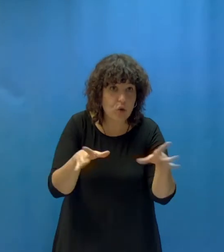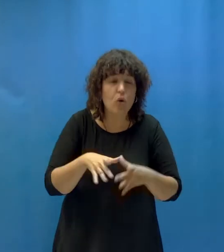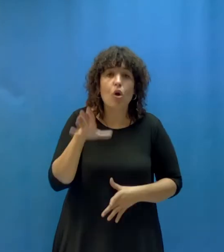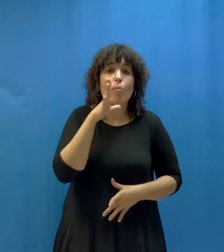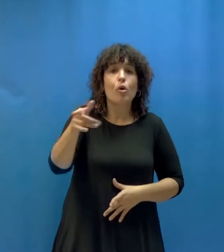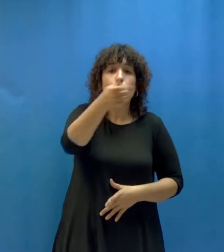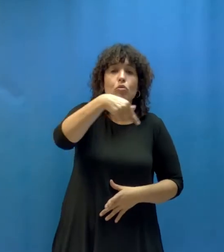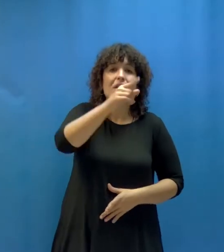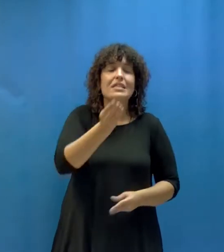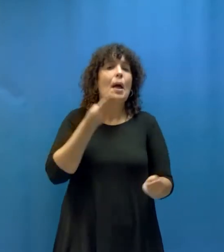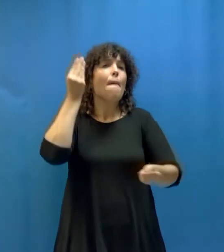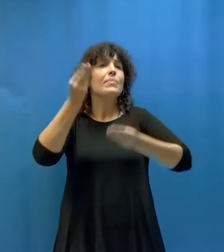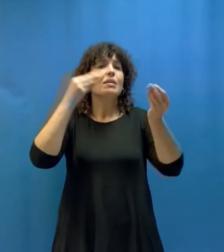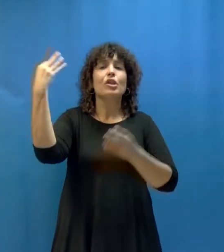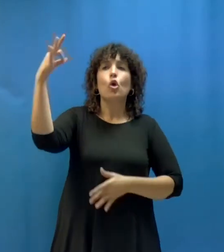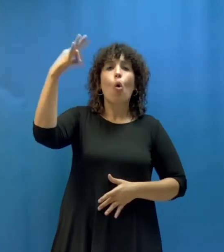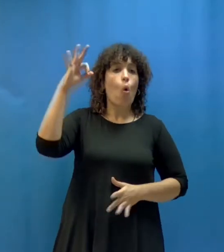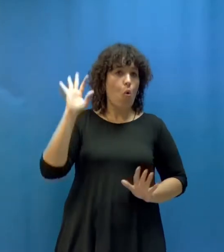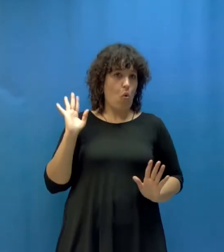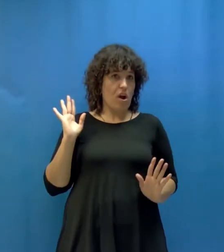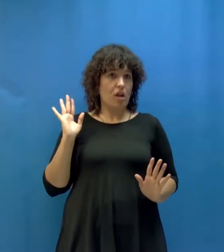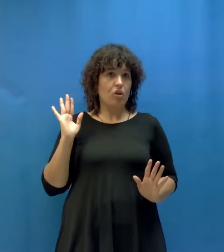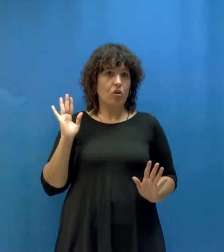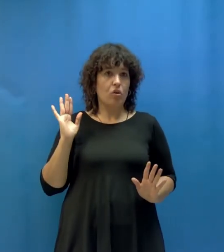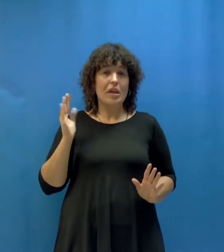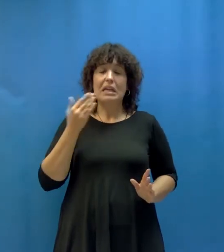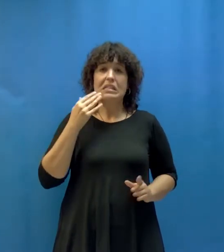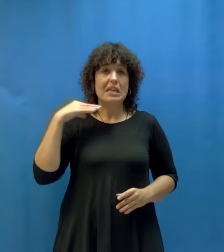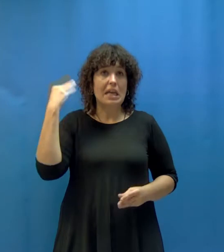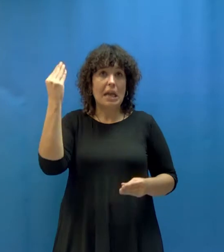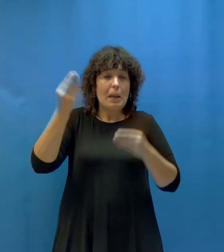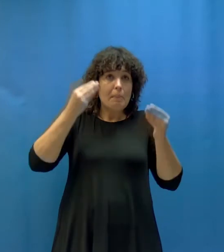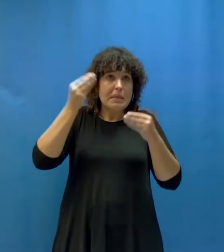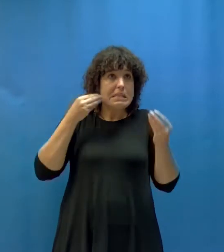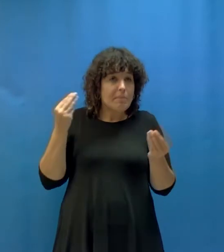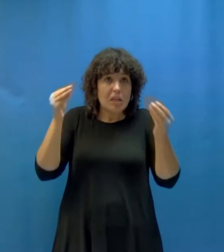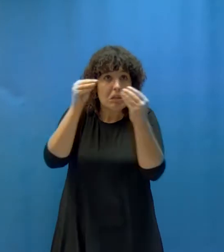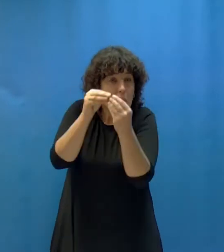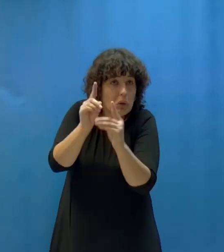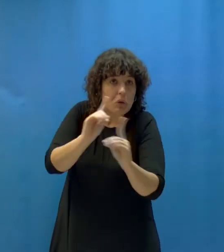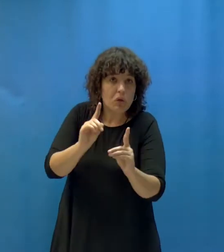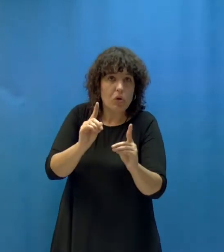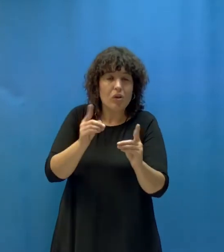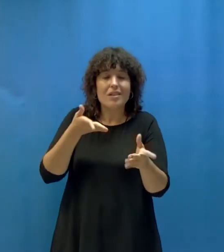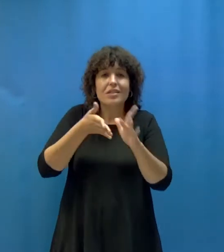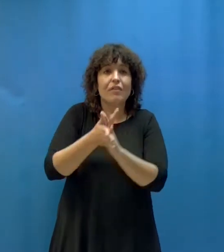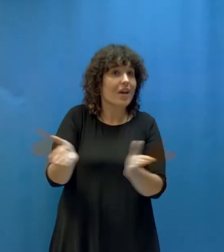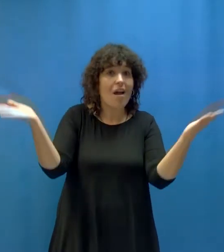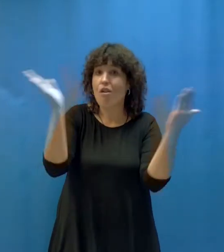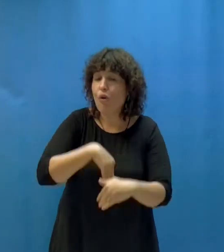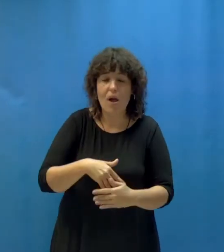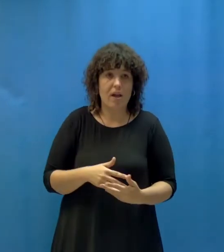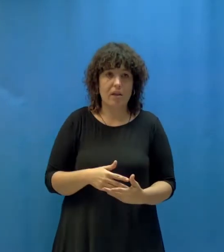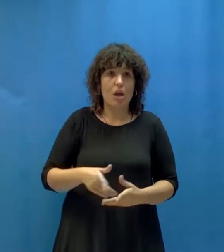pensament únic i el que no és d'ahir no existeix. 30 vale? segons. Perquè vostès no creuen